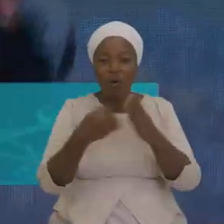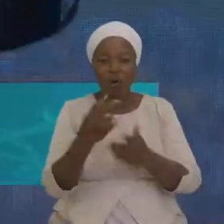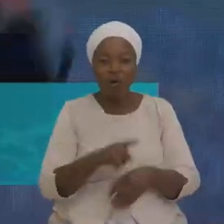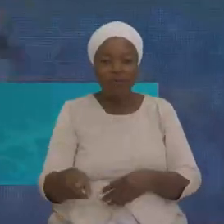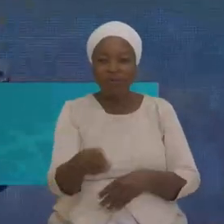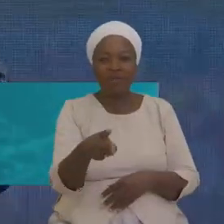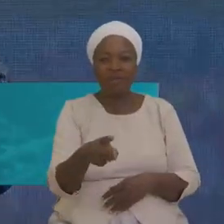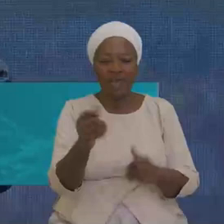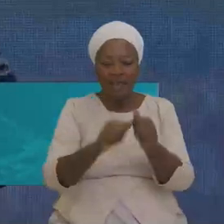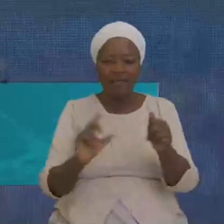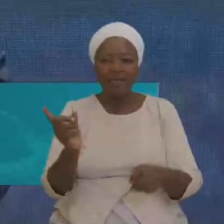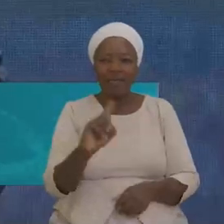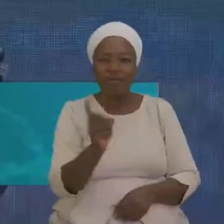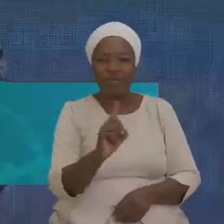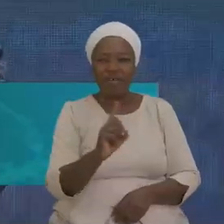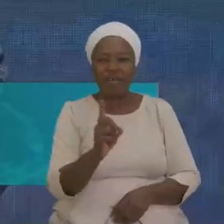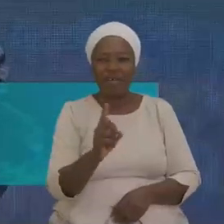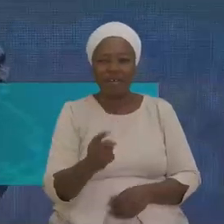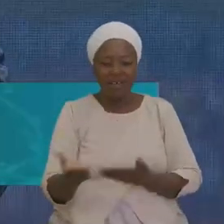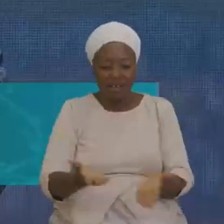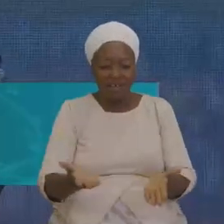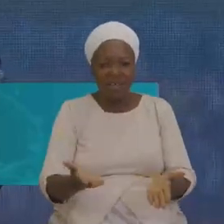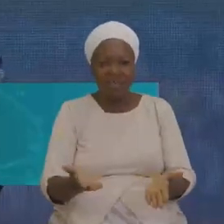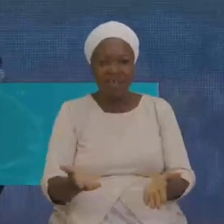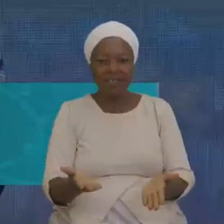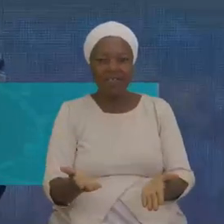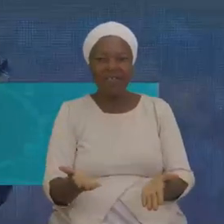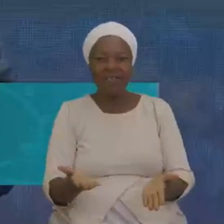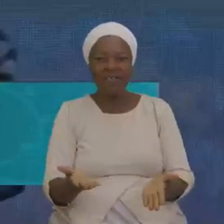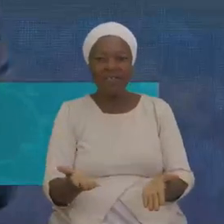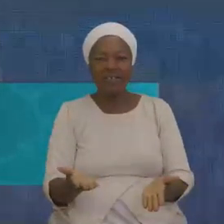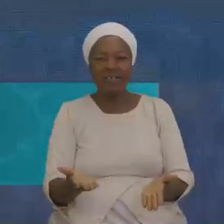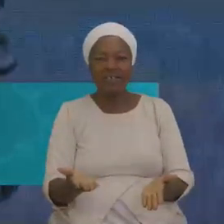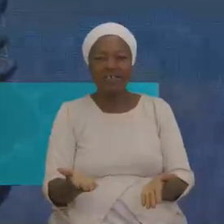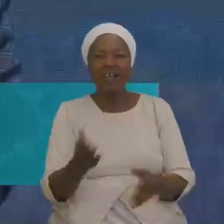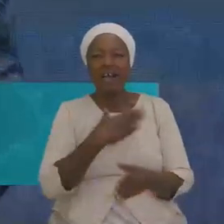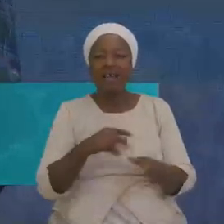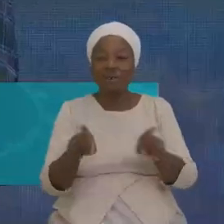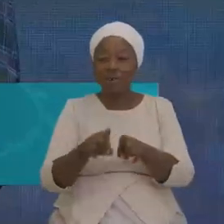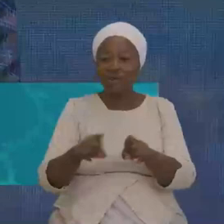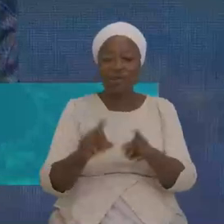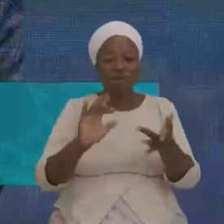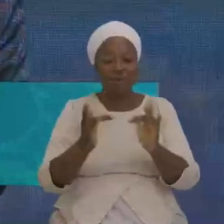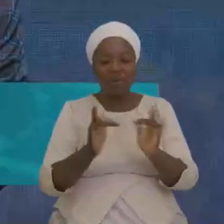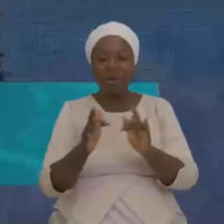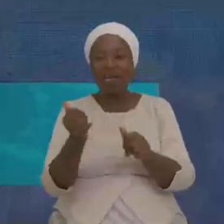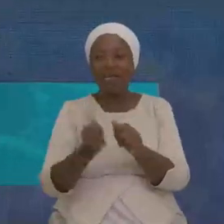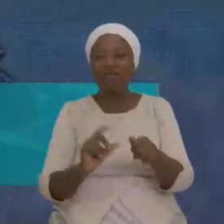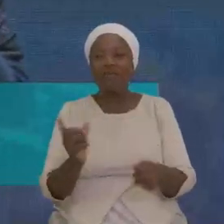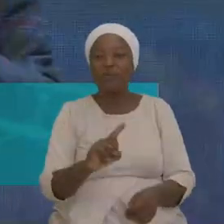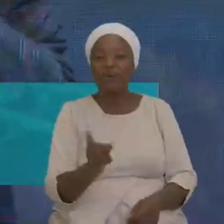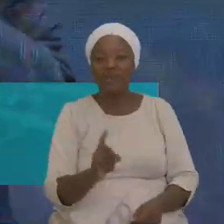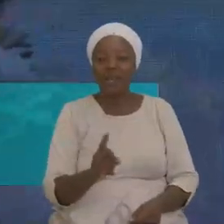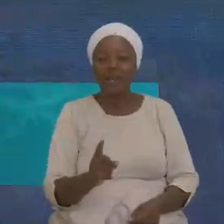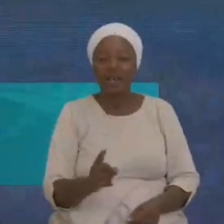tous. Partout. Ici, au lieu principal. Et également en ligne, partout.